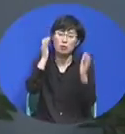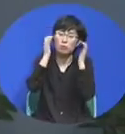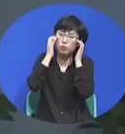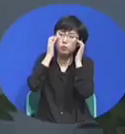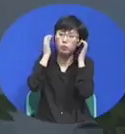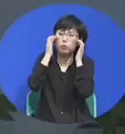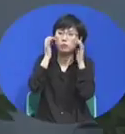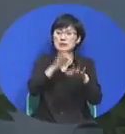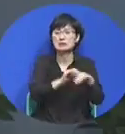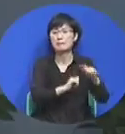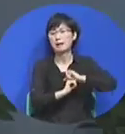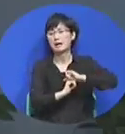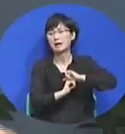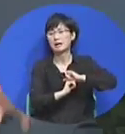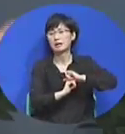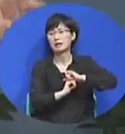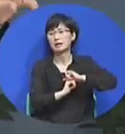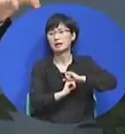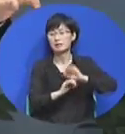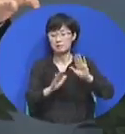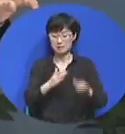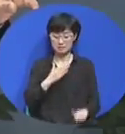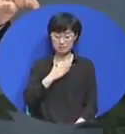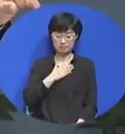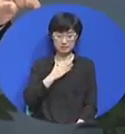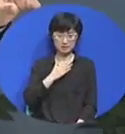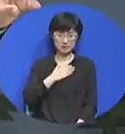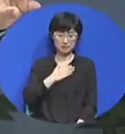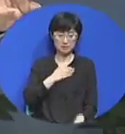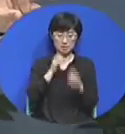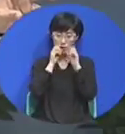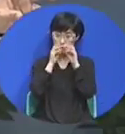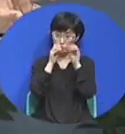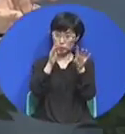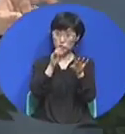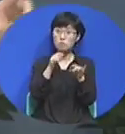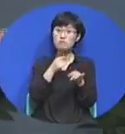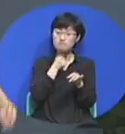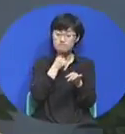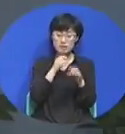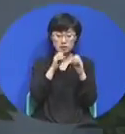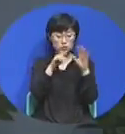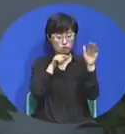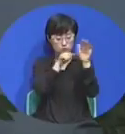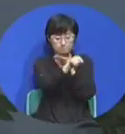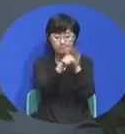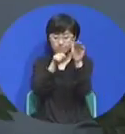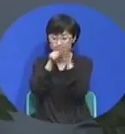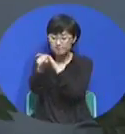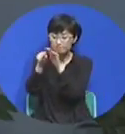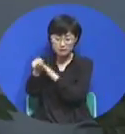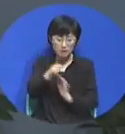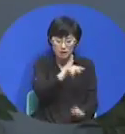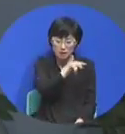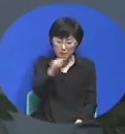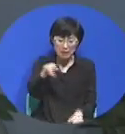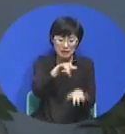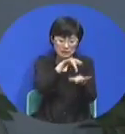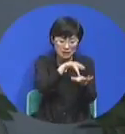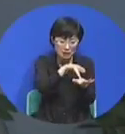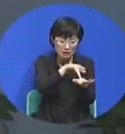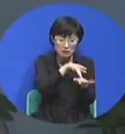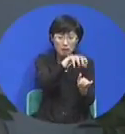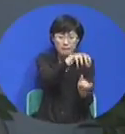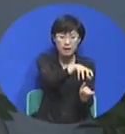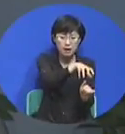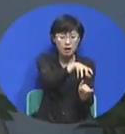현장에 가서 정말로 이게 사단에게 잡힌 사람들 봤어요. When I went to the evangelism field, I saw people with my very own eyes, people who were